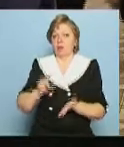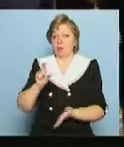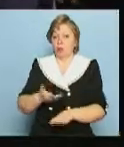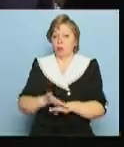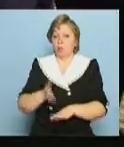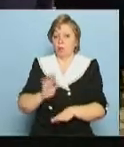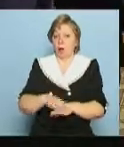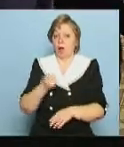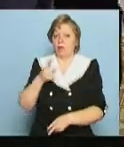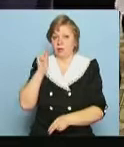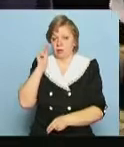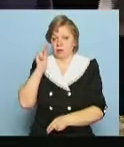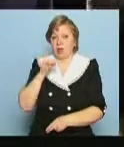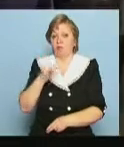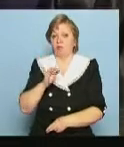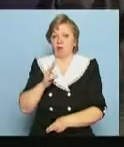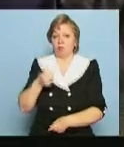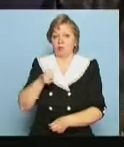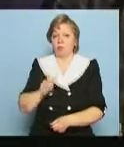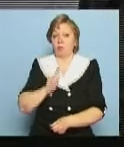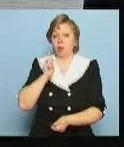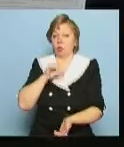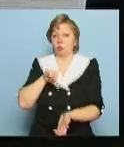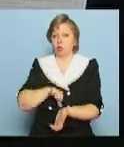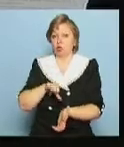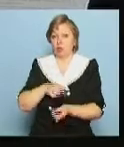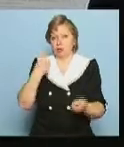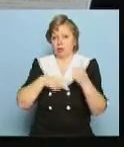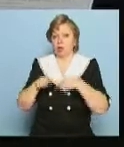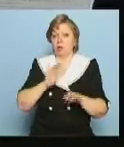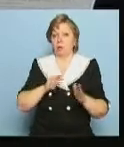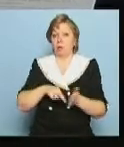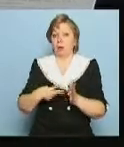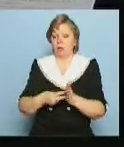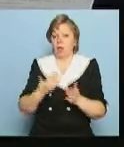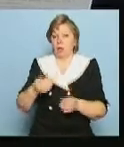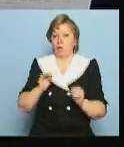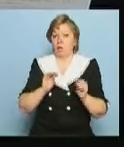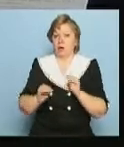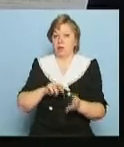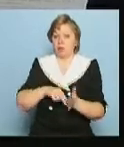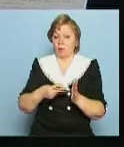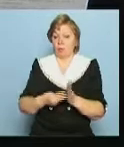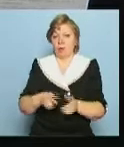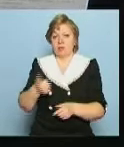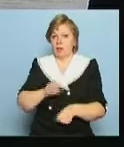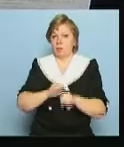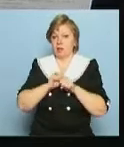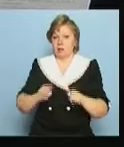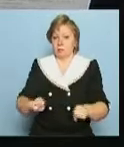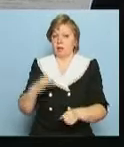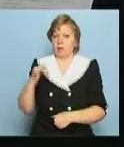Воткинский 11-классник Николай Иванов – самый молодой участник выставки инновационных проектов. Но его разработка, это отметили все члены жюри, самая смелая и